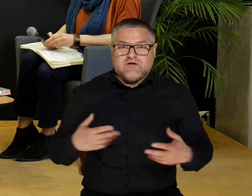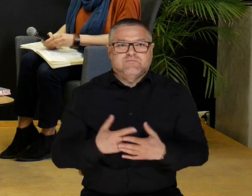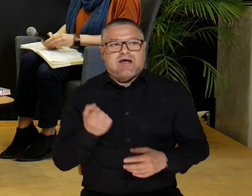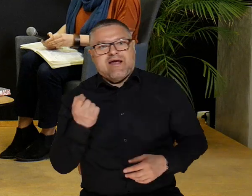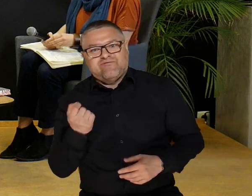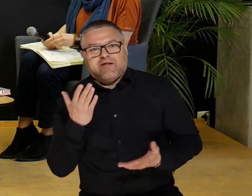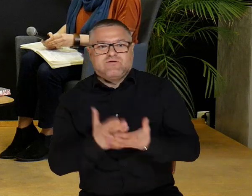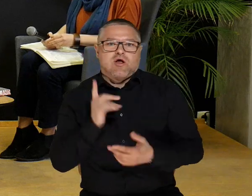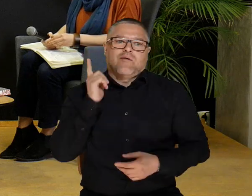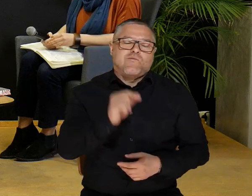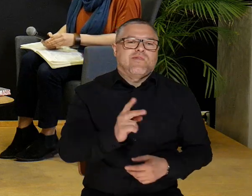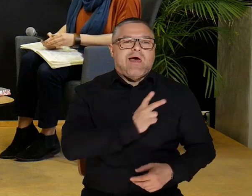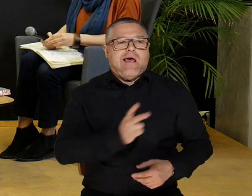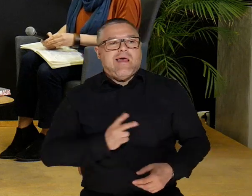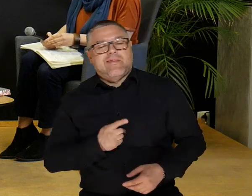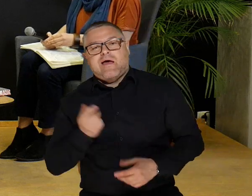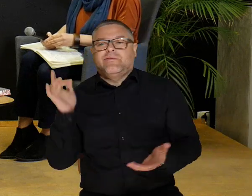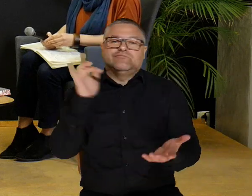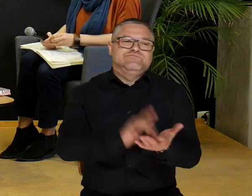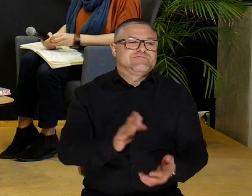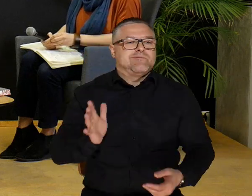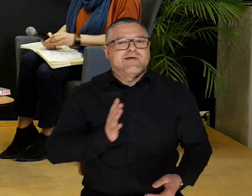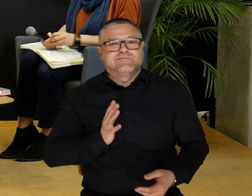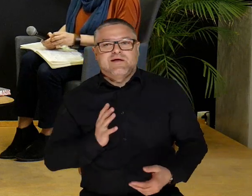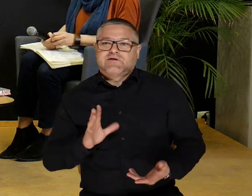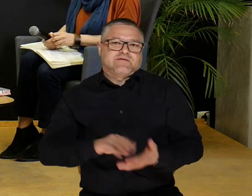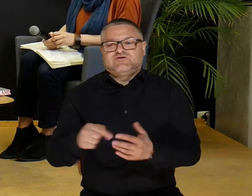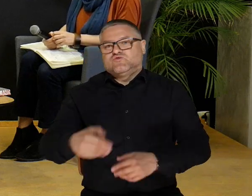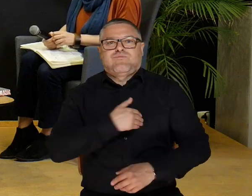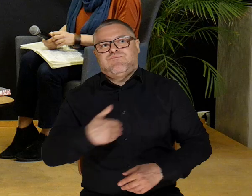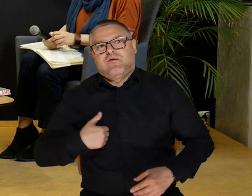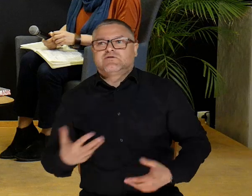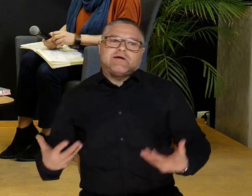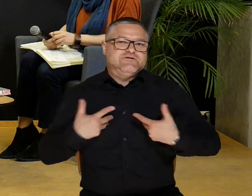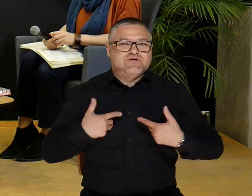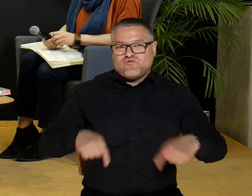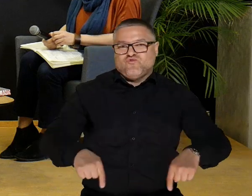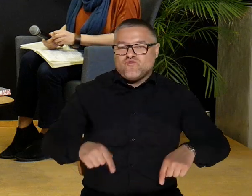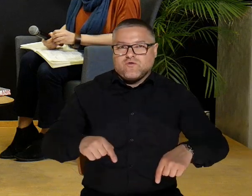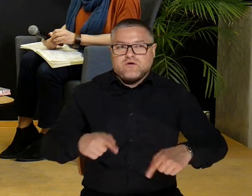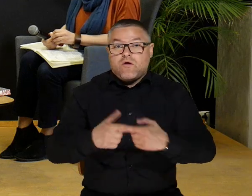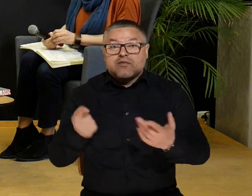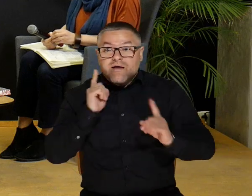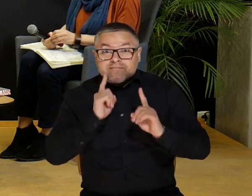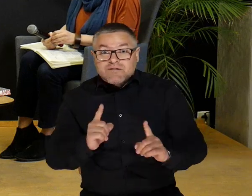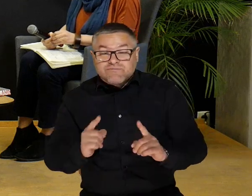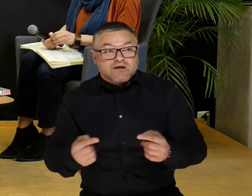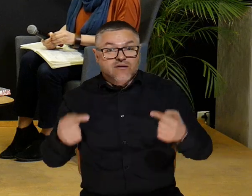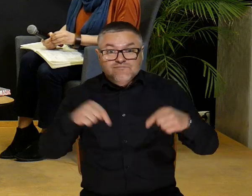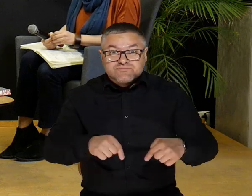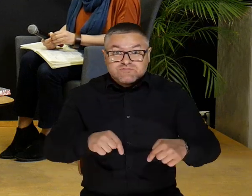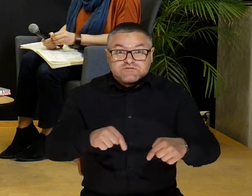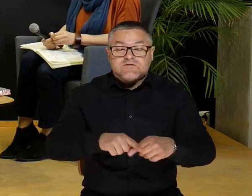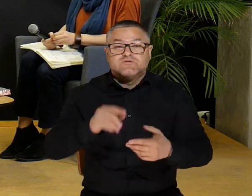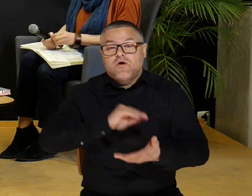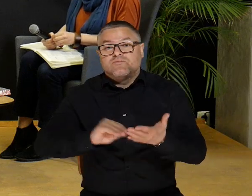potem do jakiejś fajnej Kanady bezpiecznej, czy nawet tej Polski, w której my dzisiaj żyjemy, tylko oni trafili do tego kraju, który opisuje